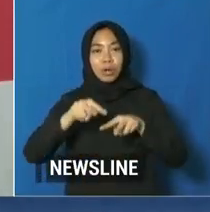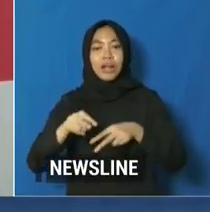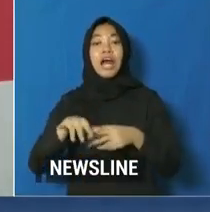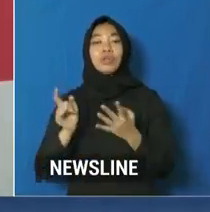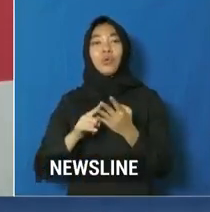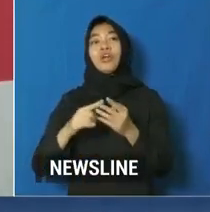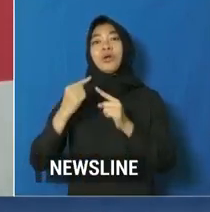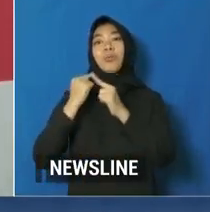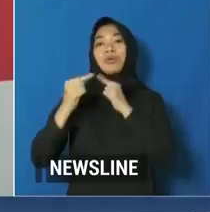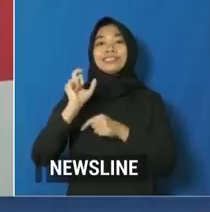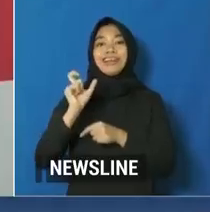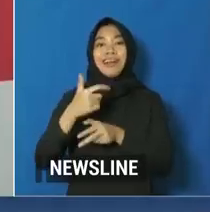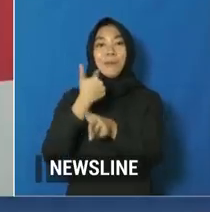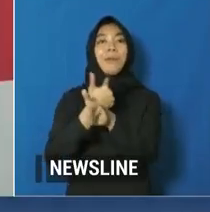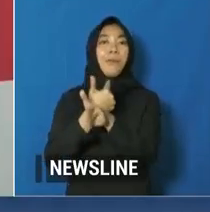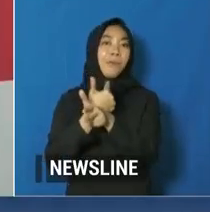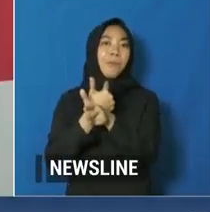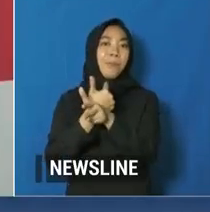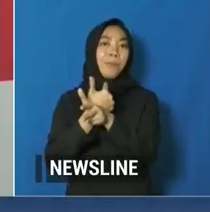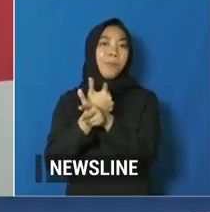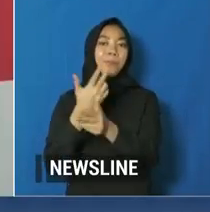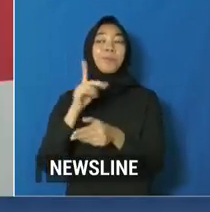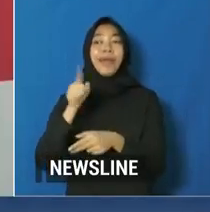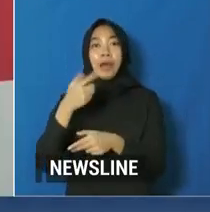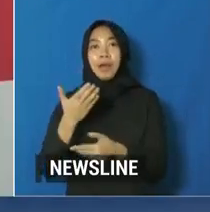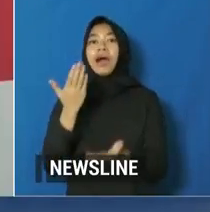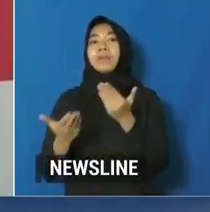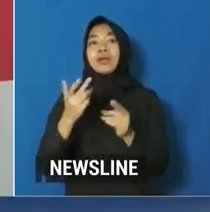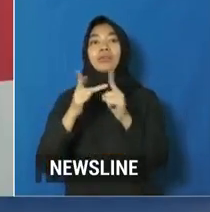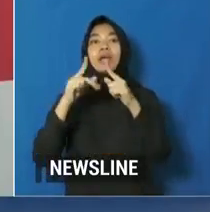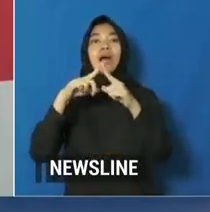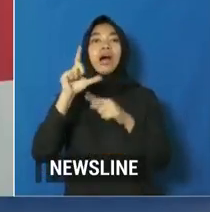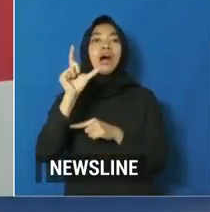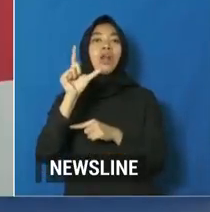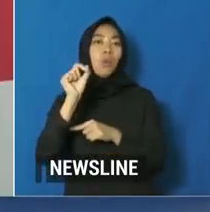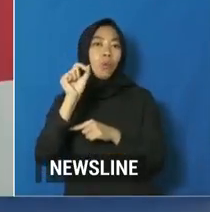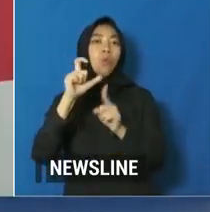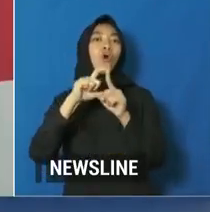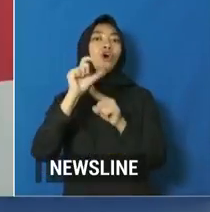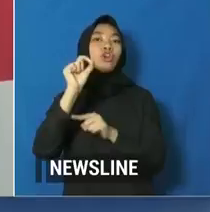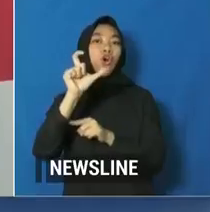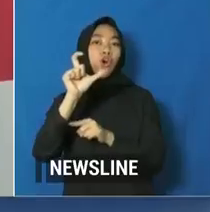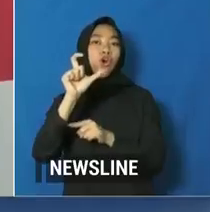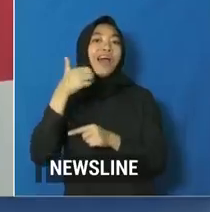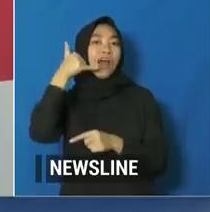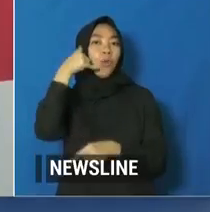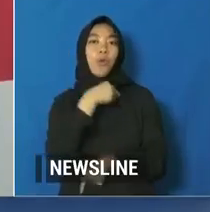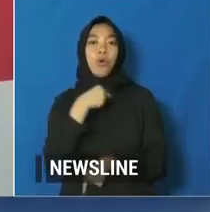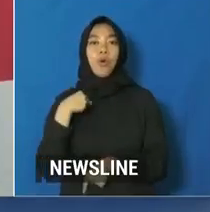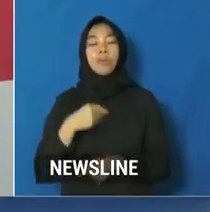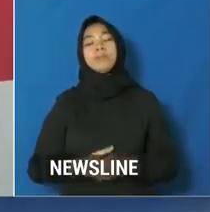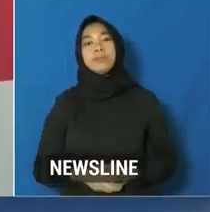virtual dengan menggunakan aplikasi Haludoc dan aplikasi yang lain yang mungkin nanti akan lanjut kita akan